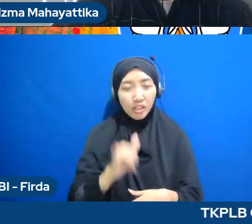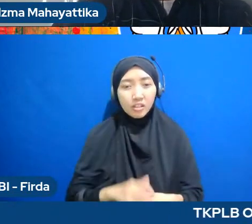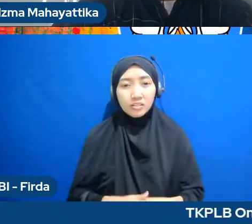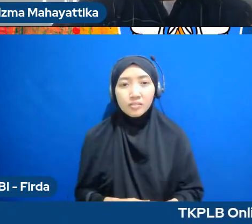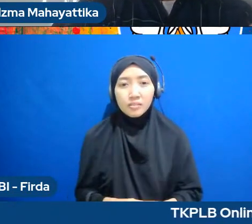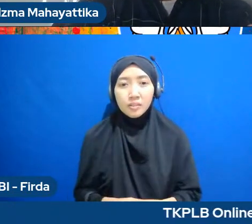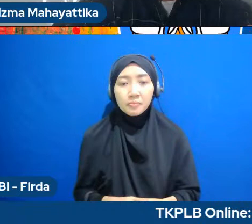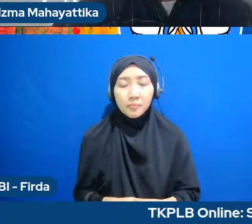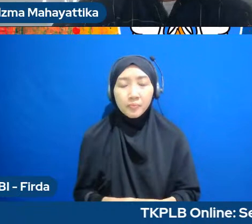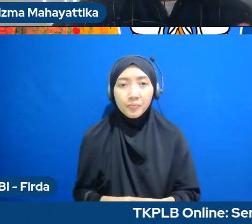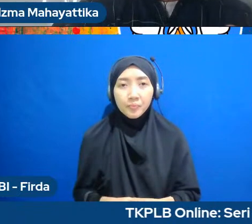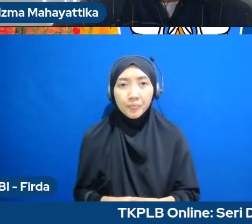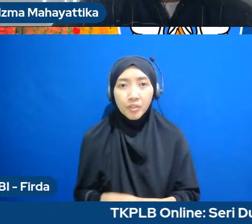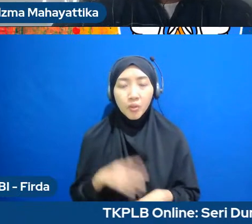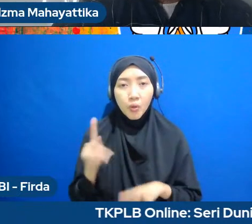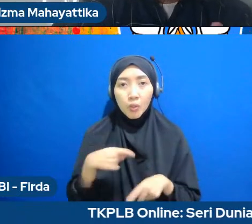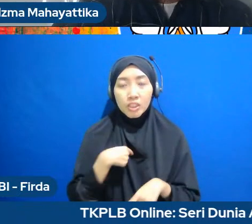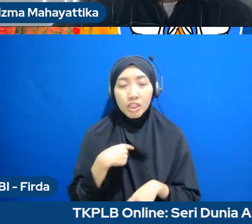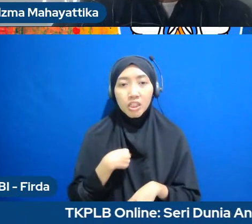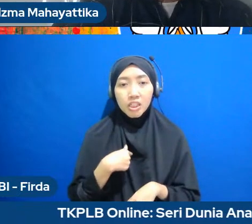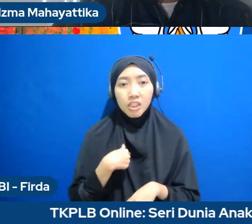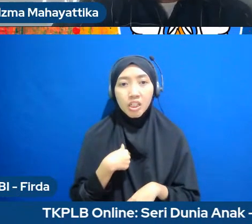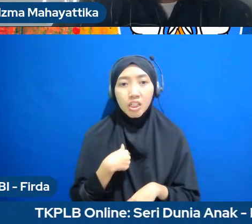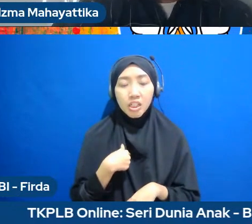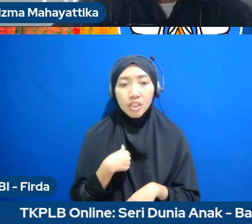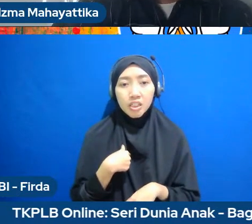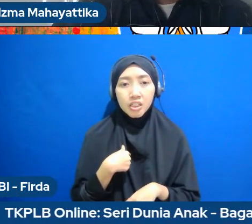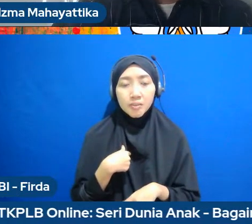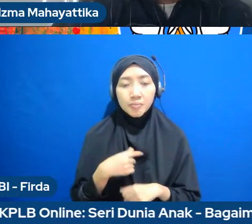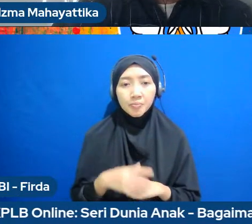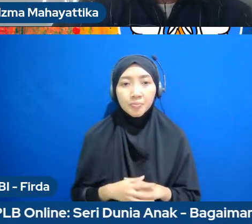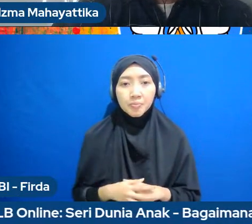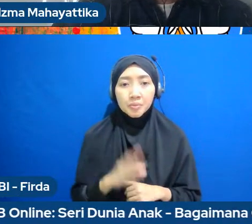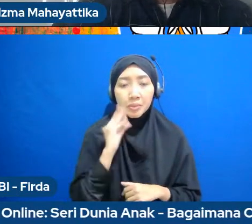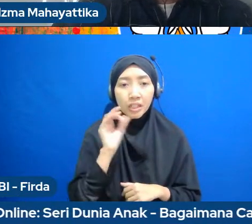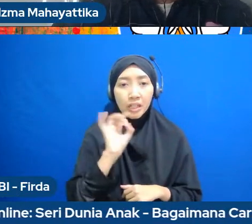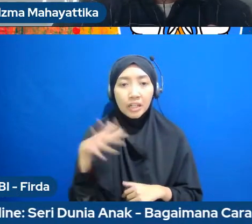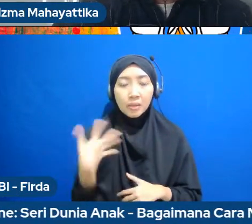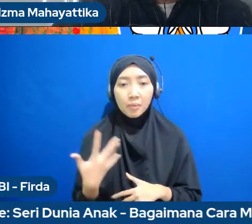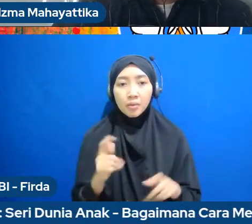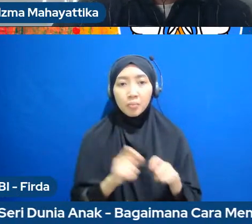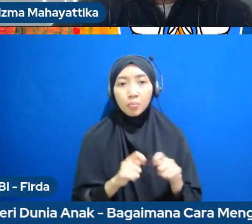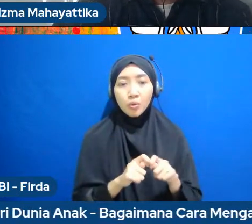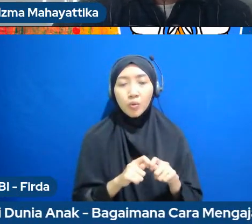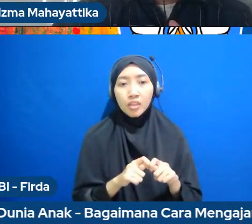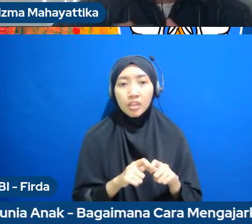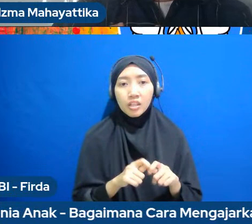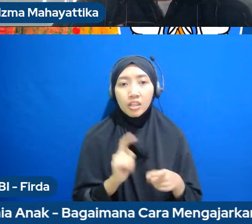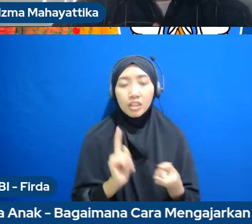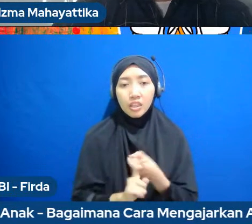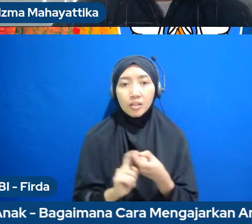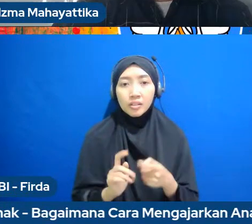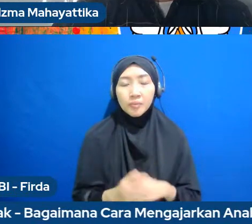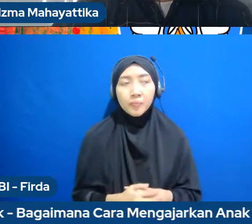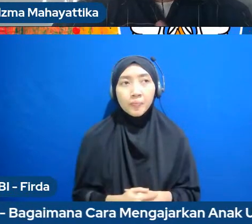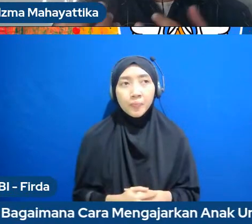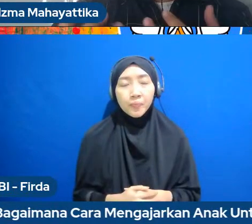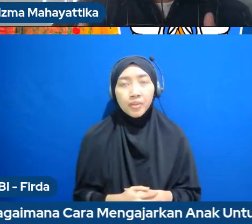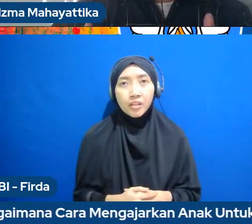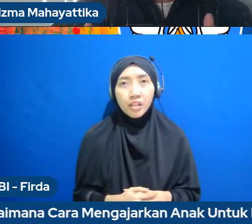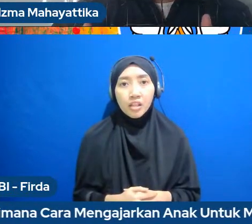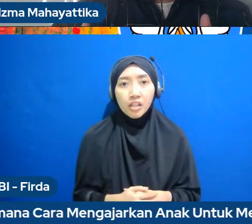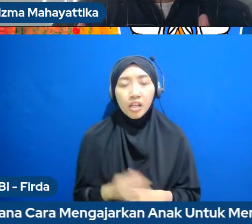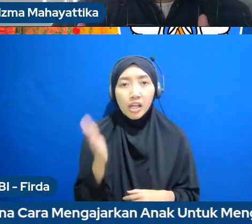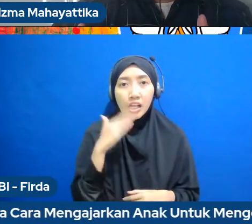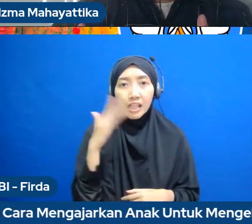Lalu kalau saya sih salah satunya lagi adalah kita bikin bagaimana teman-teman, jadi gini kan alasannya